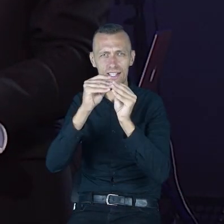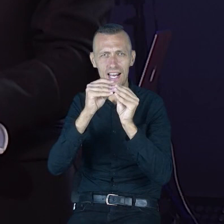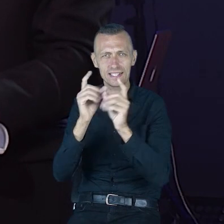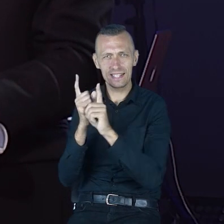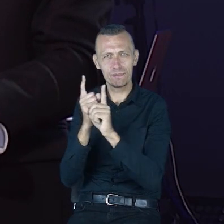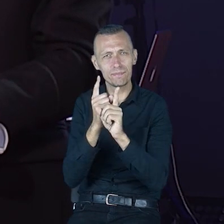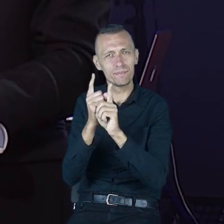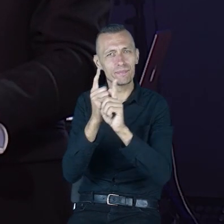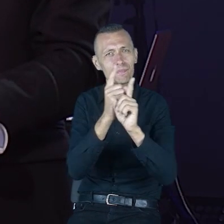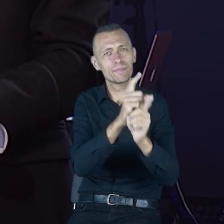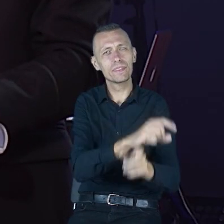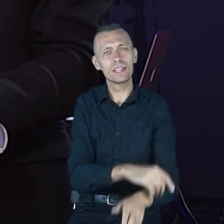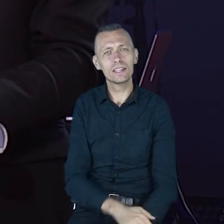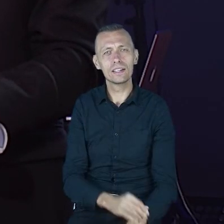Wow!